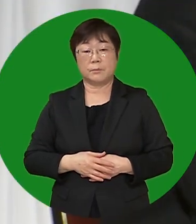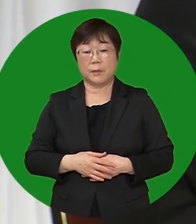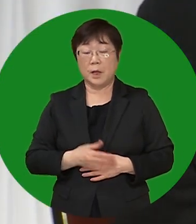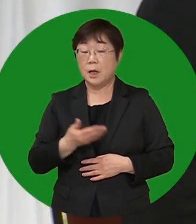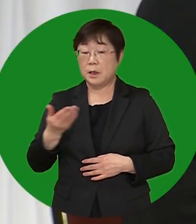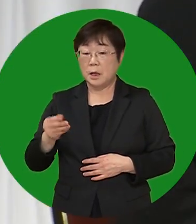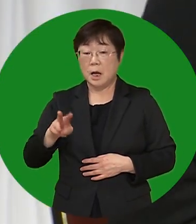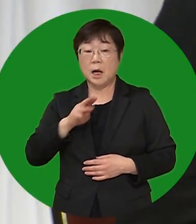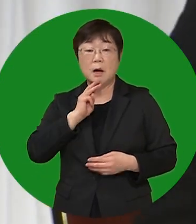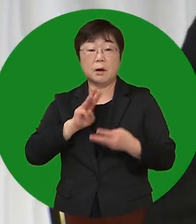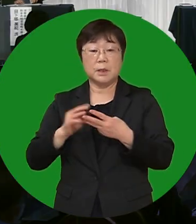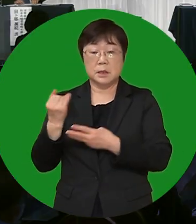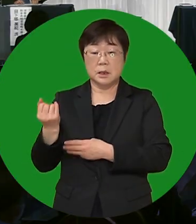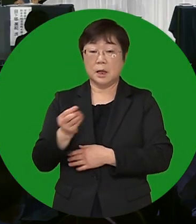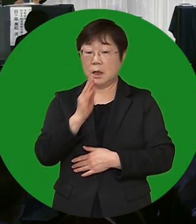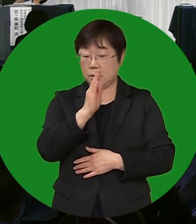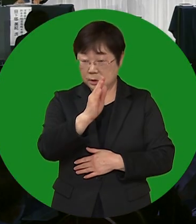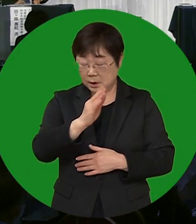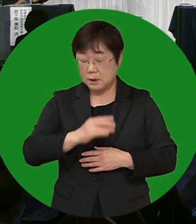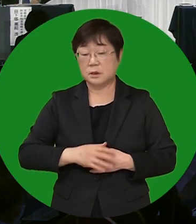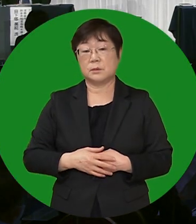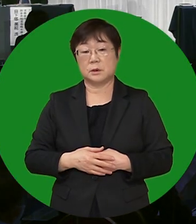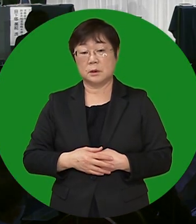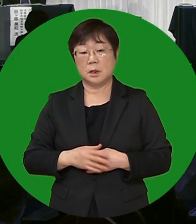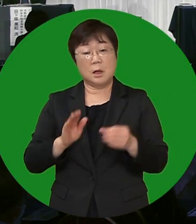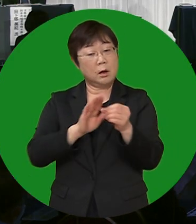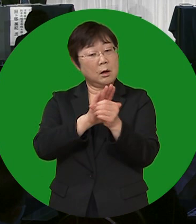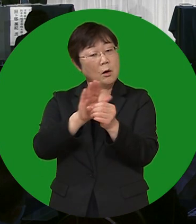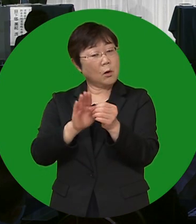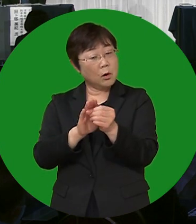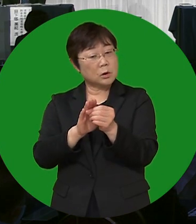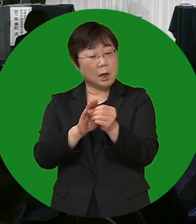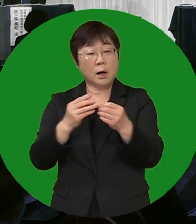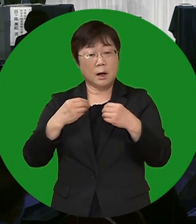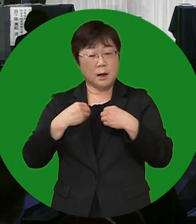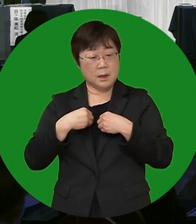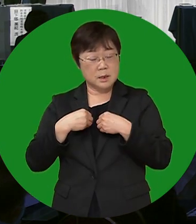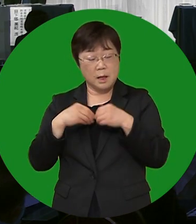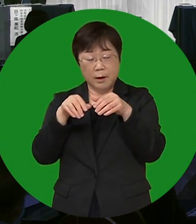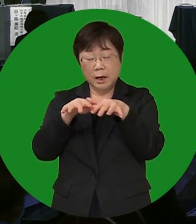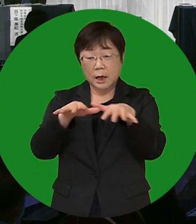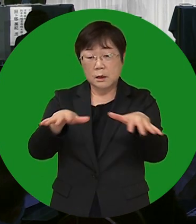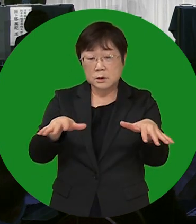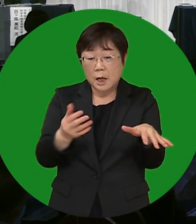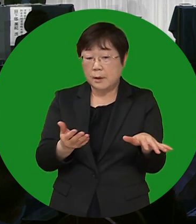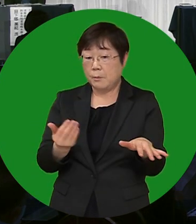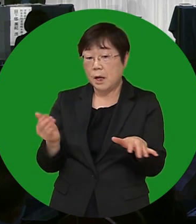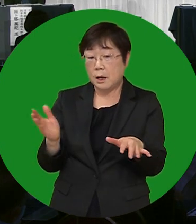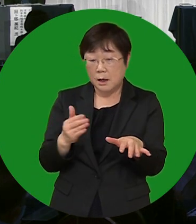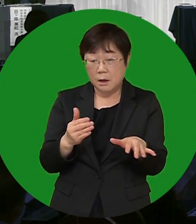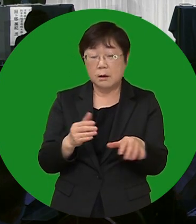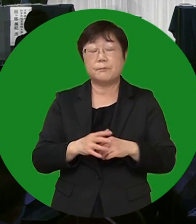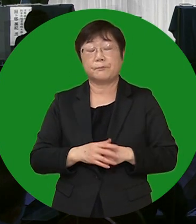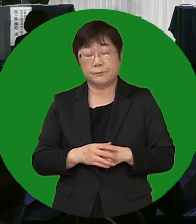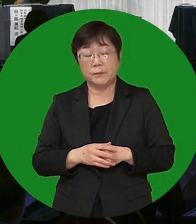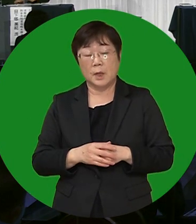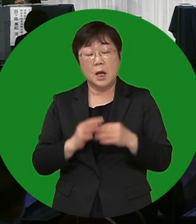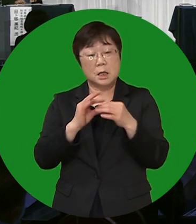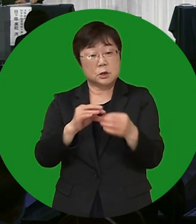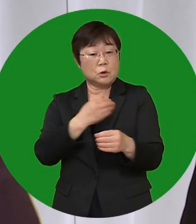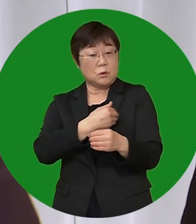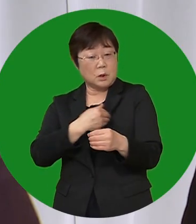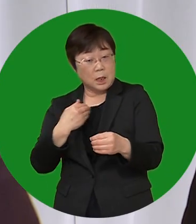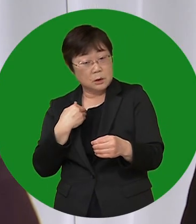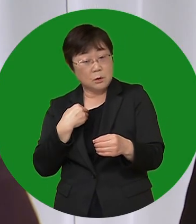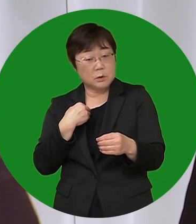中間取り母もらさんの方からお願いしますころなぁがあの管制所が拡大する前からそのサスティナビリティに